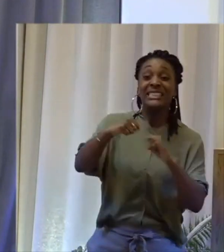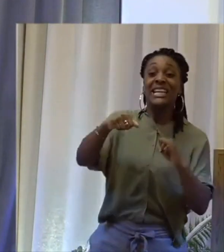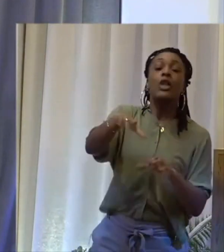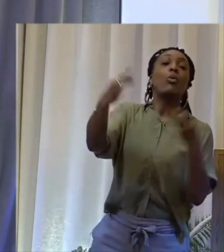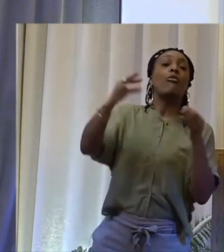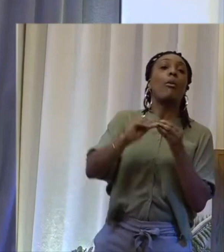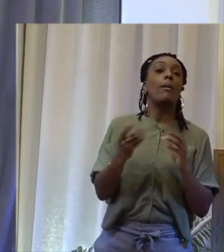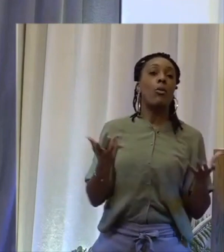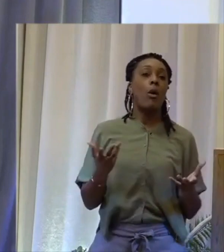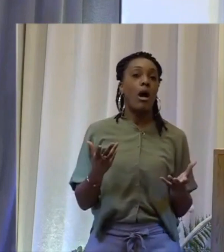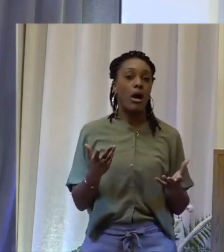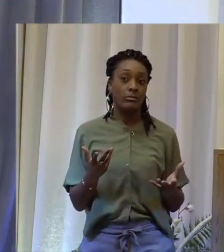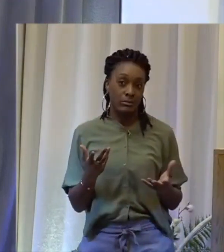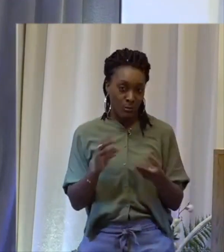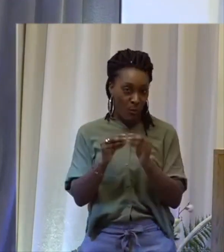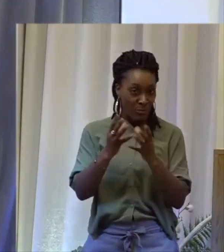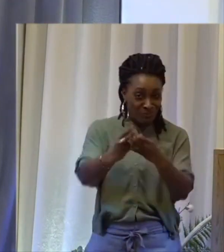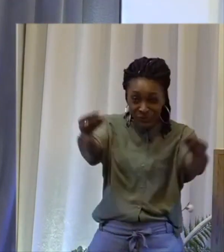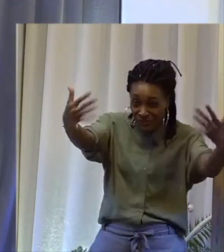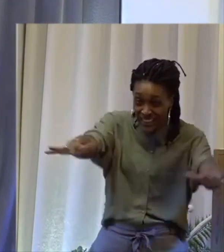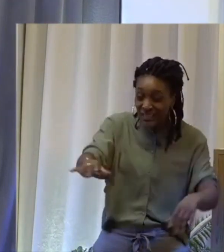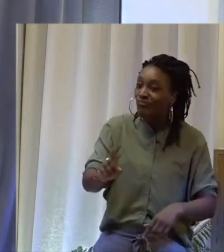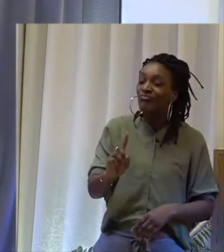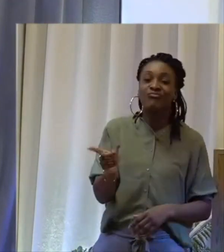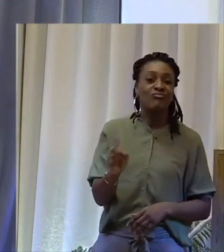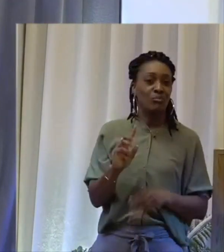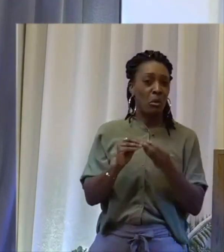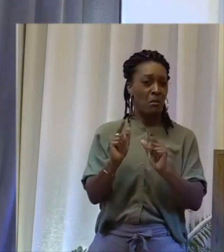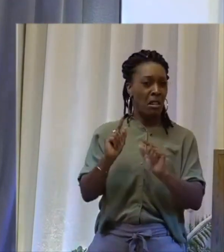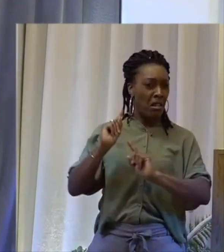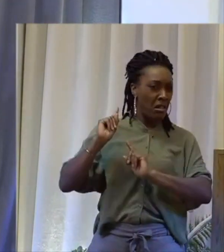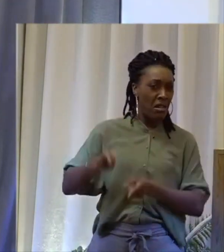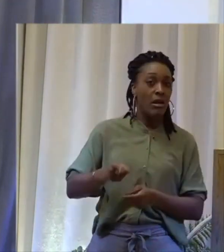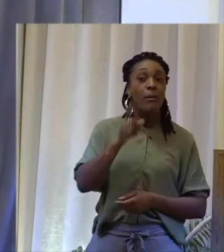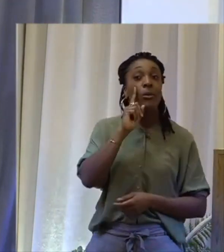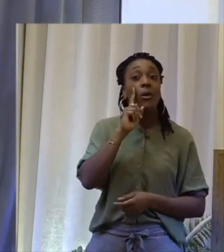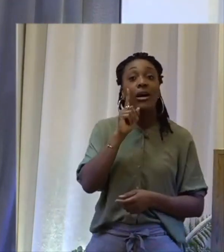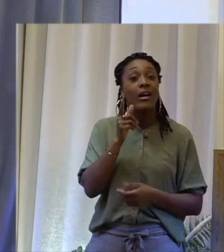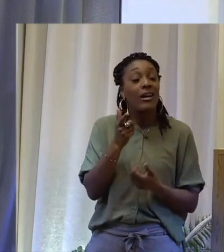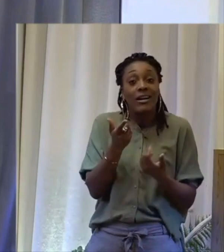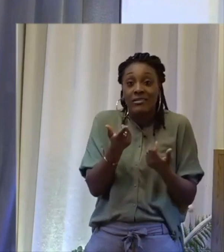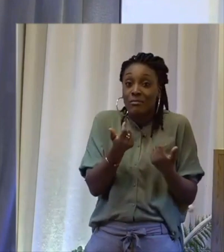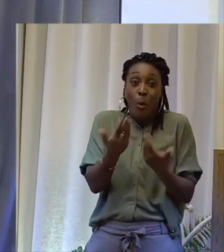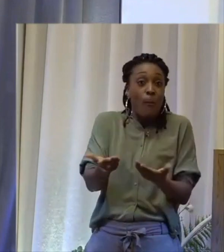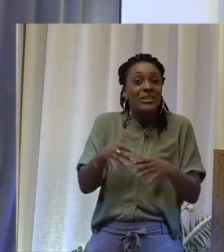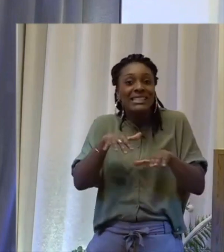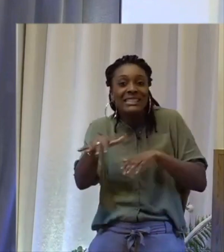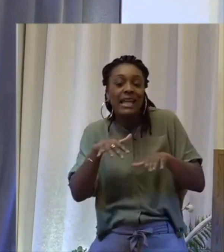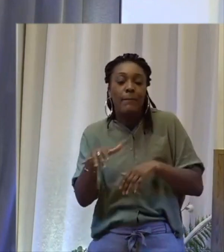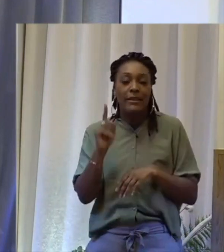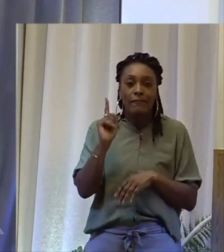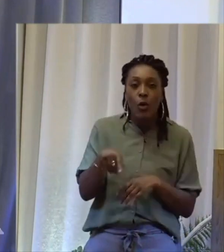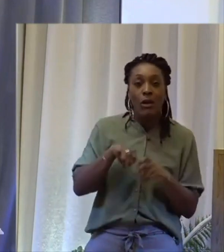problème, le problème reste problème. Parce que ce qu'ils proposent derrière est peut-être tout un système de